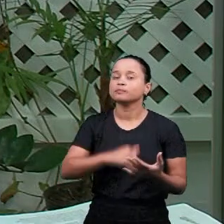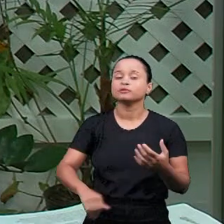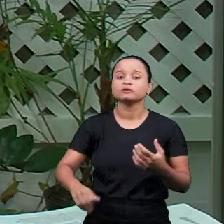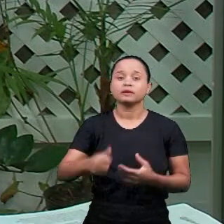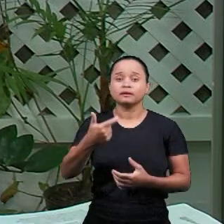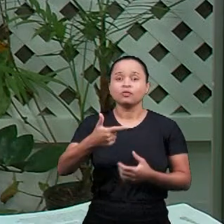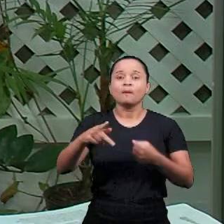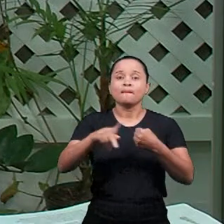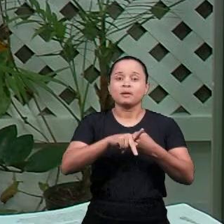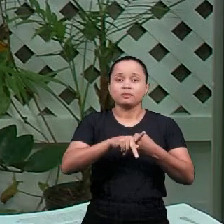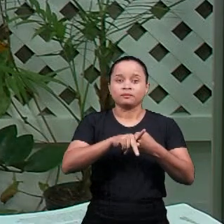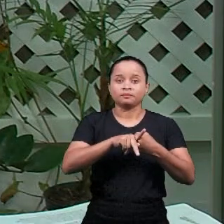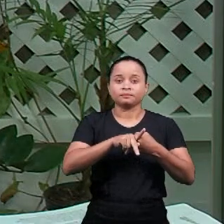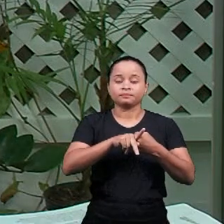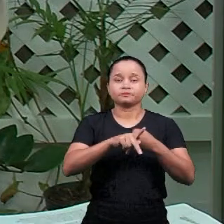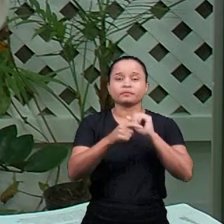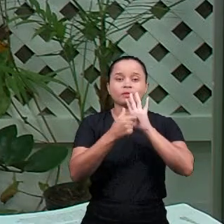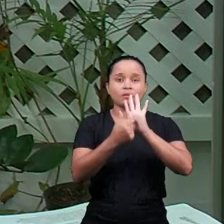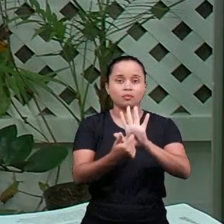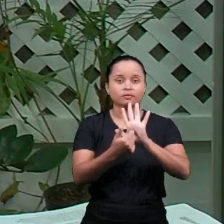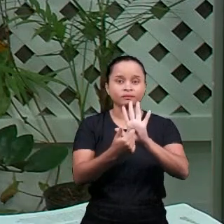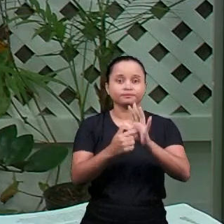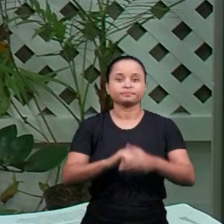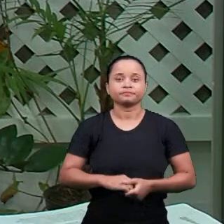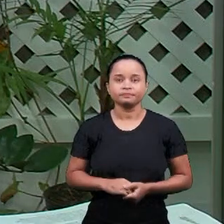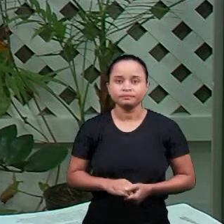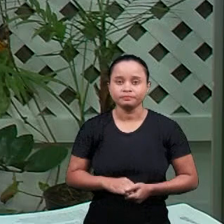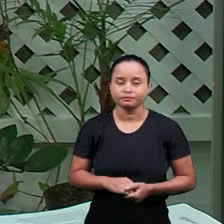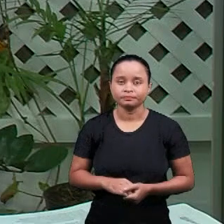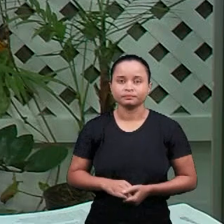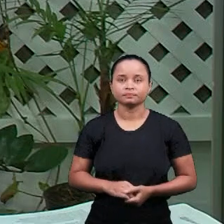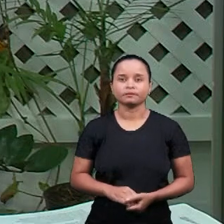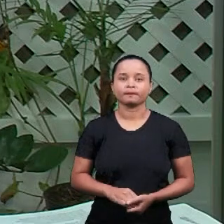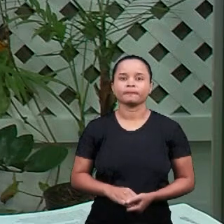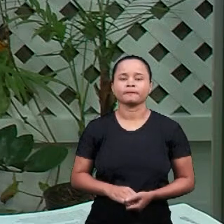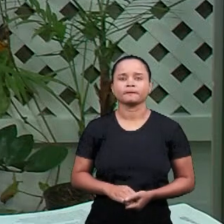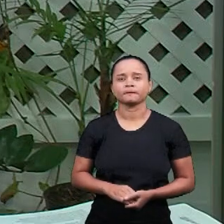Pierre montre que quelques-uns ont